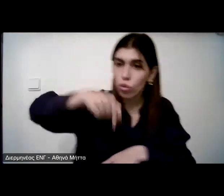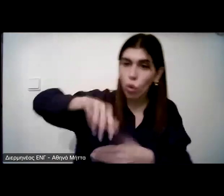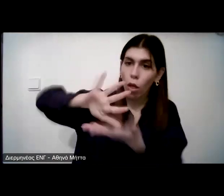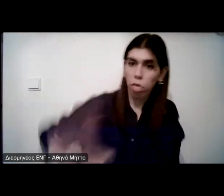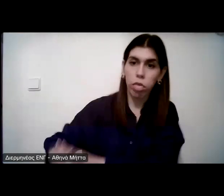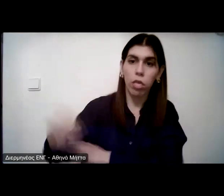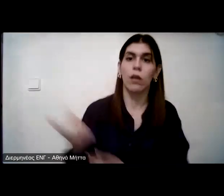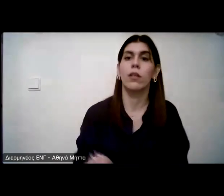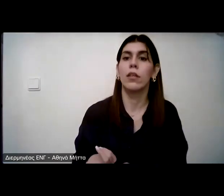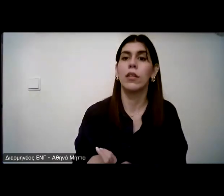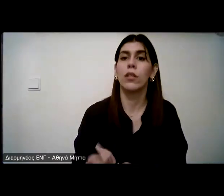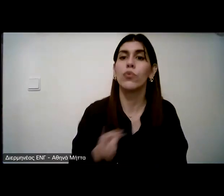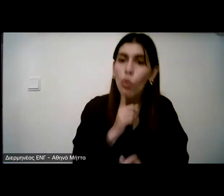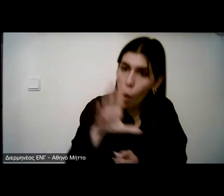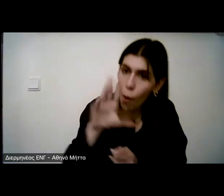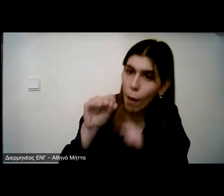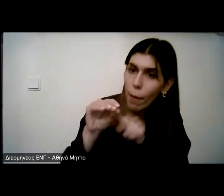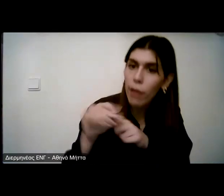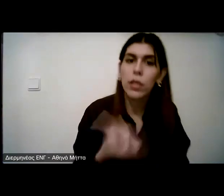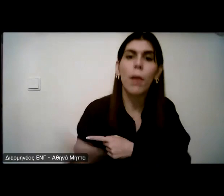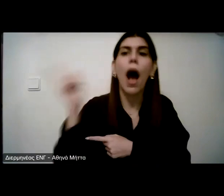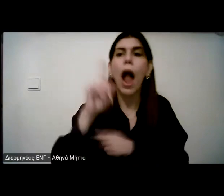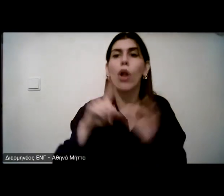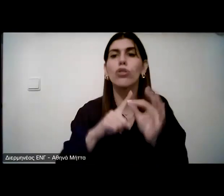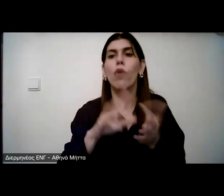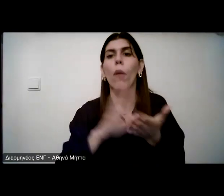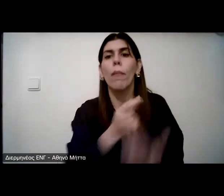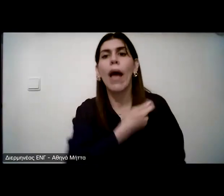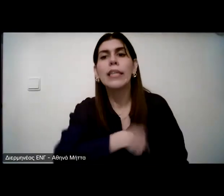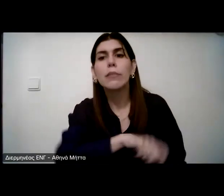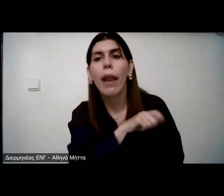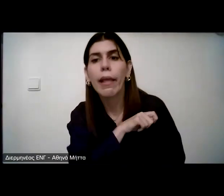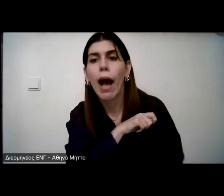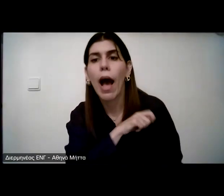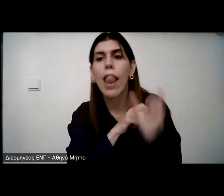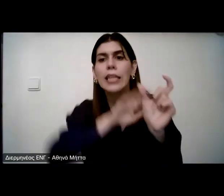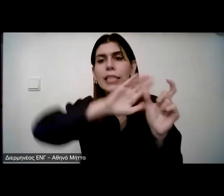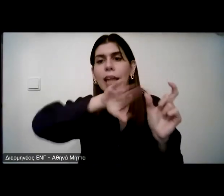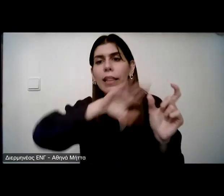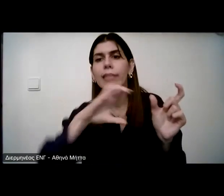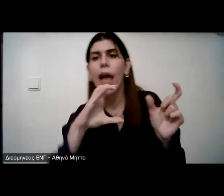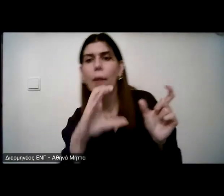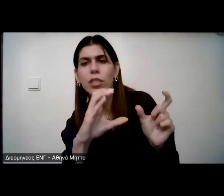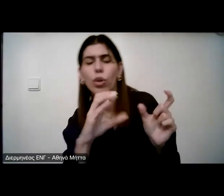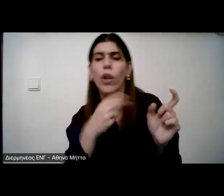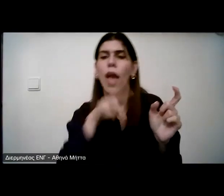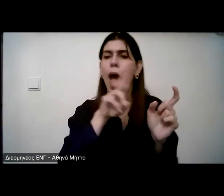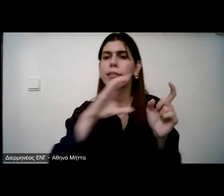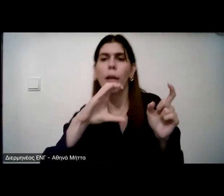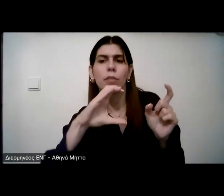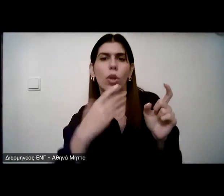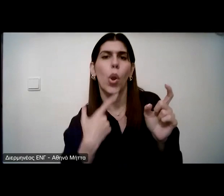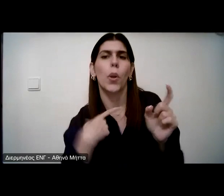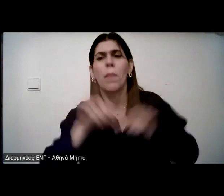σύμβολα ή καταλήξεις ε στα ισπανικά ή εν, δεν ξέρω σουηδικά που το βλέπω μερικές